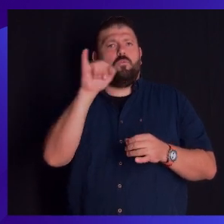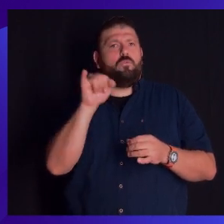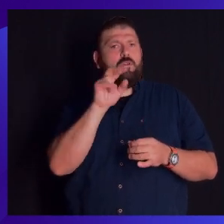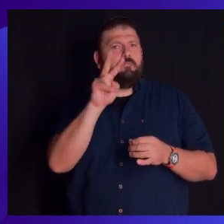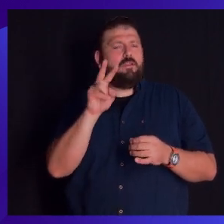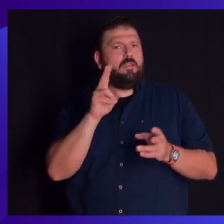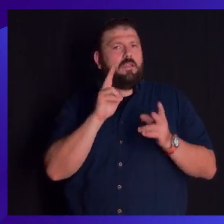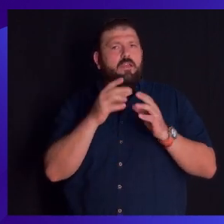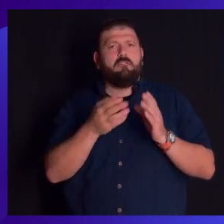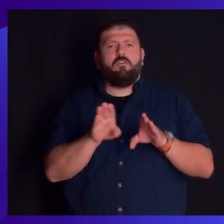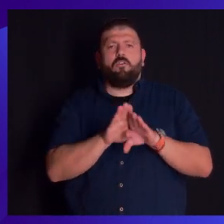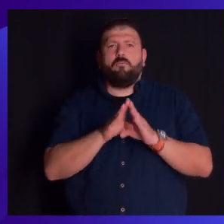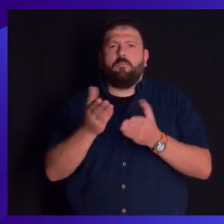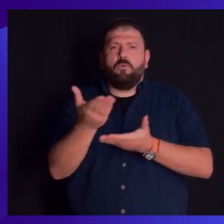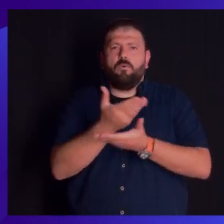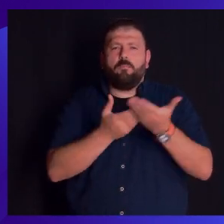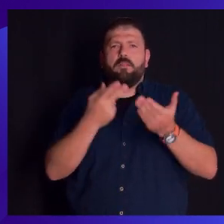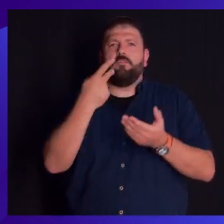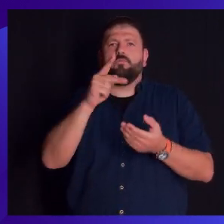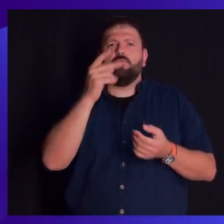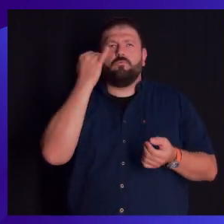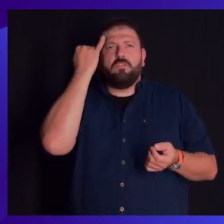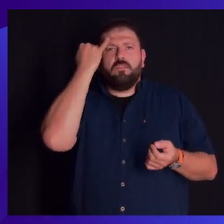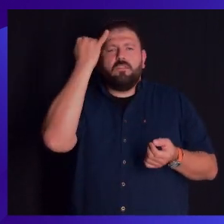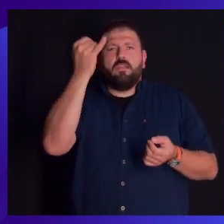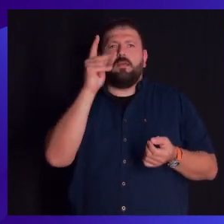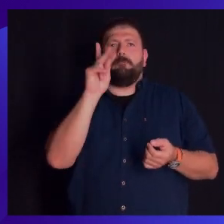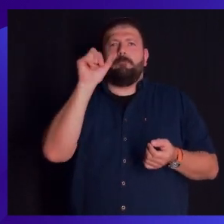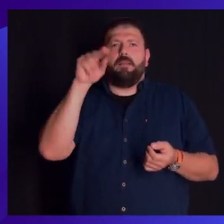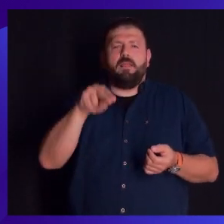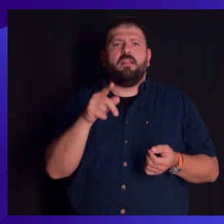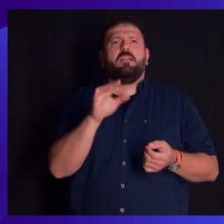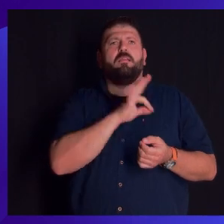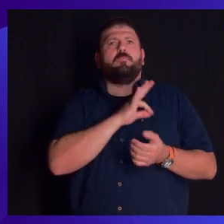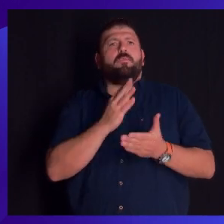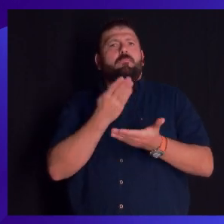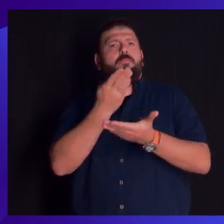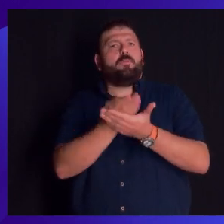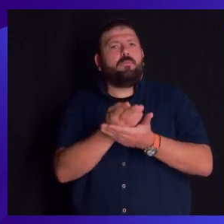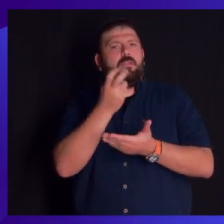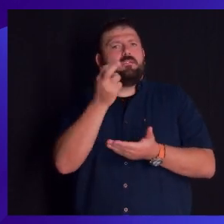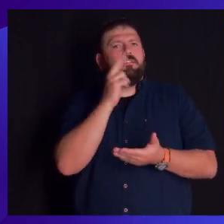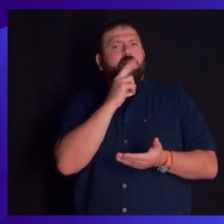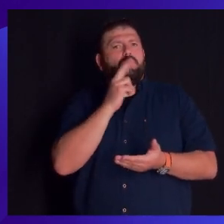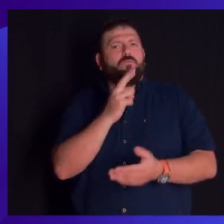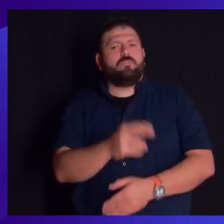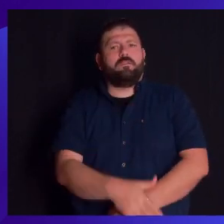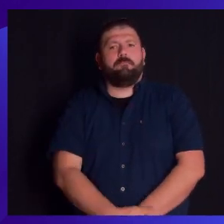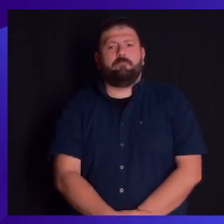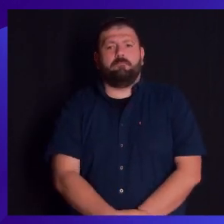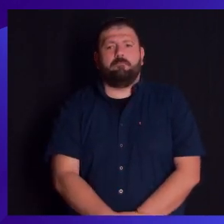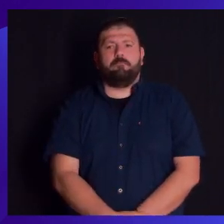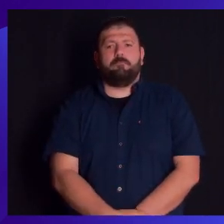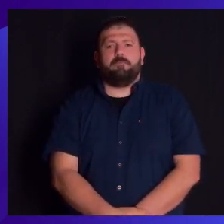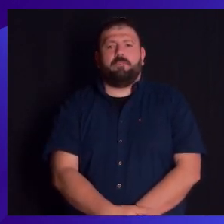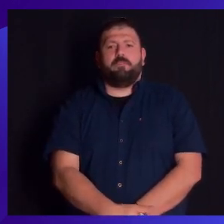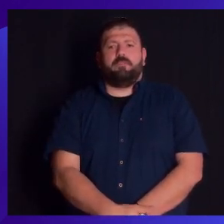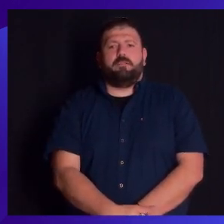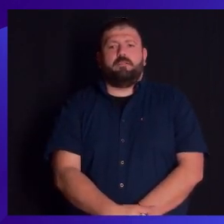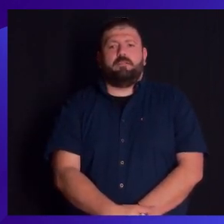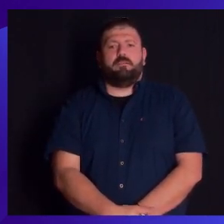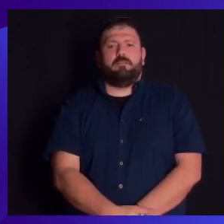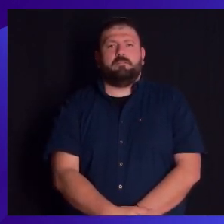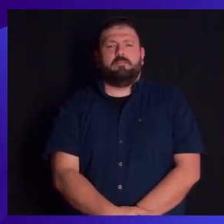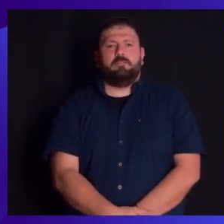Jorge shared with us his plans and their objectives in Мне очень Russia. понравились его планы, я